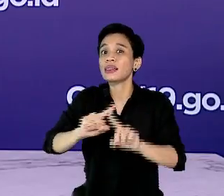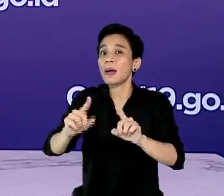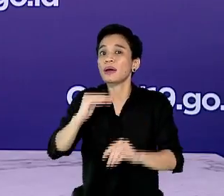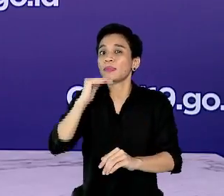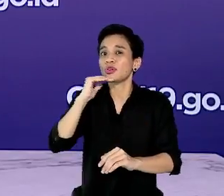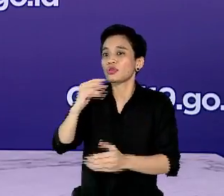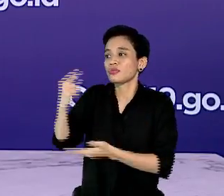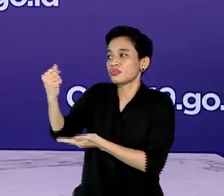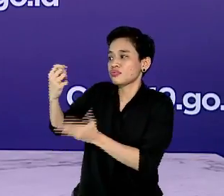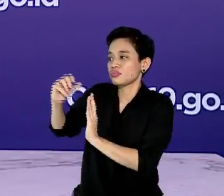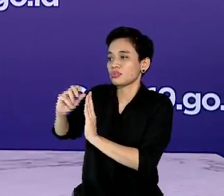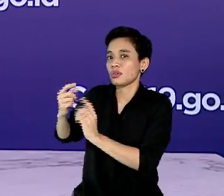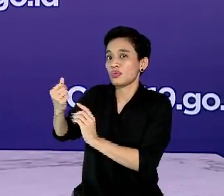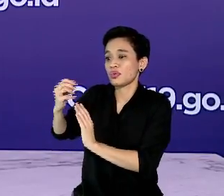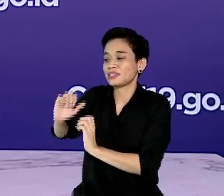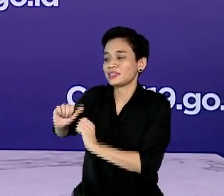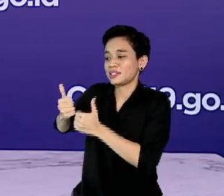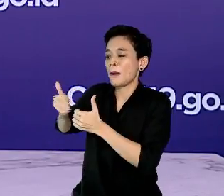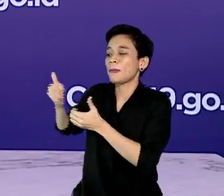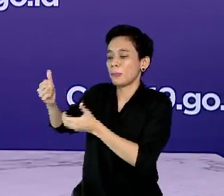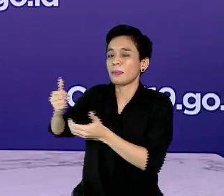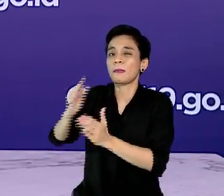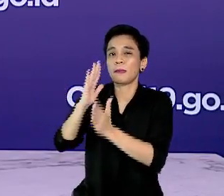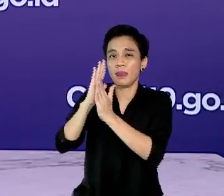dana tersedia.